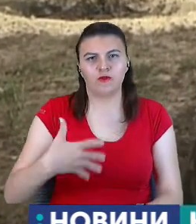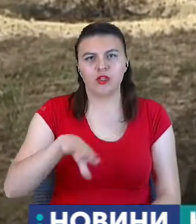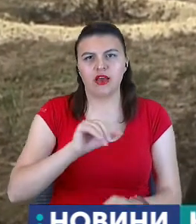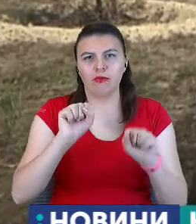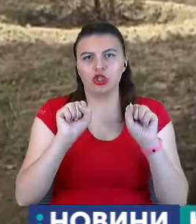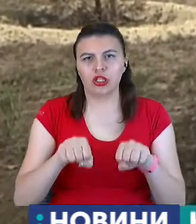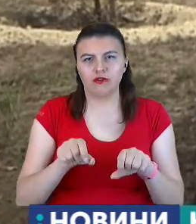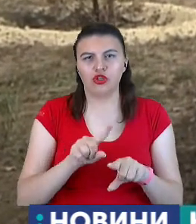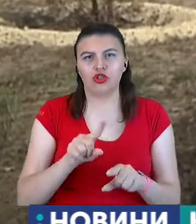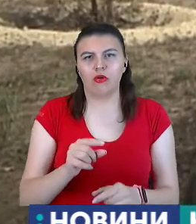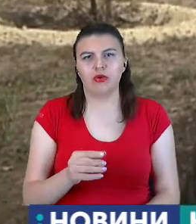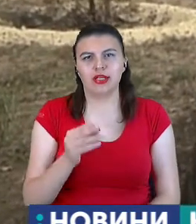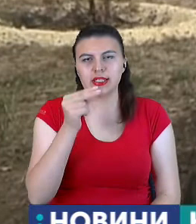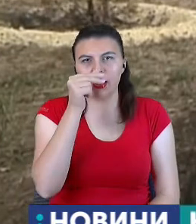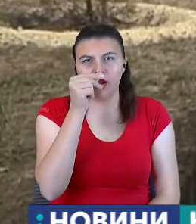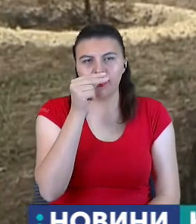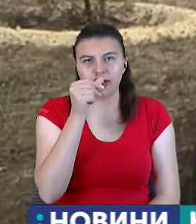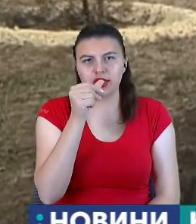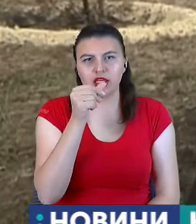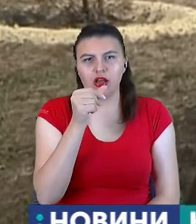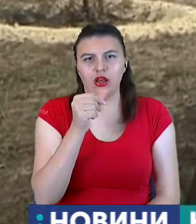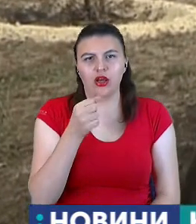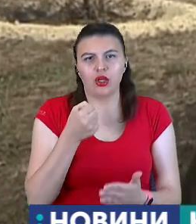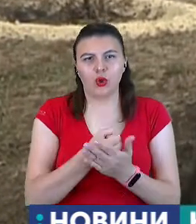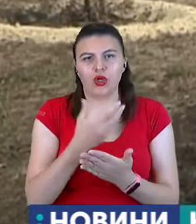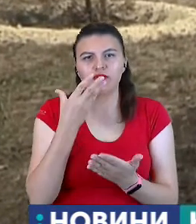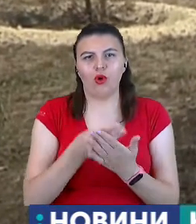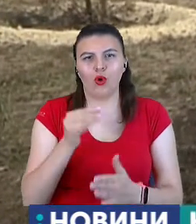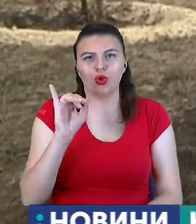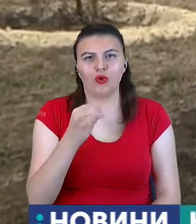можливе, щоб Слов'янськ до свого ювілею